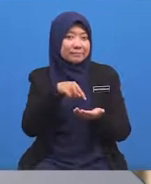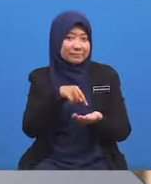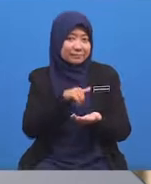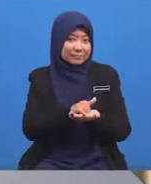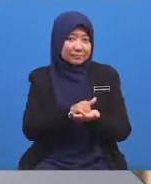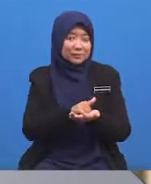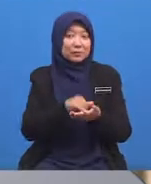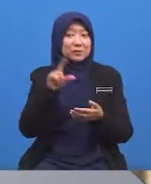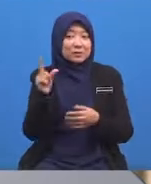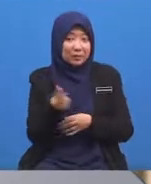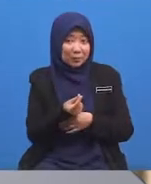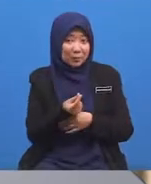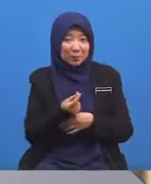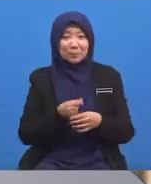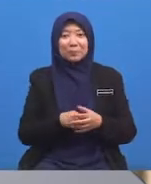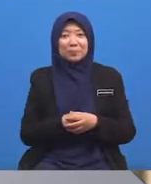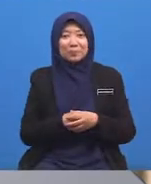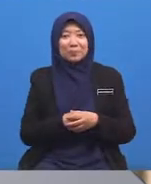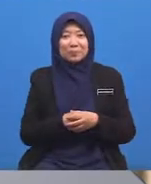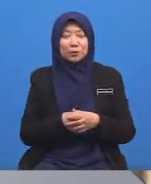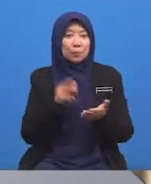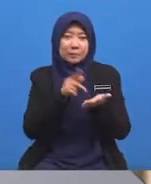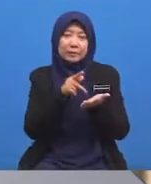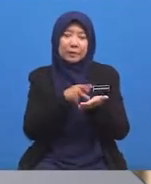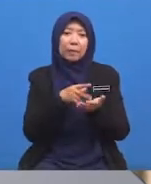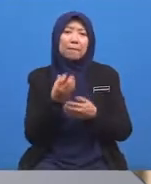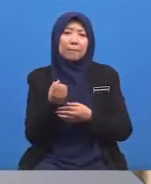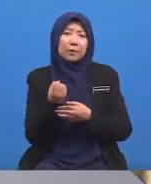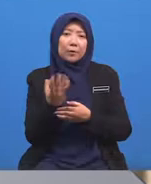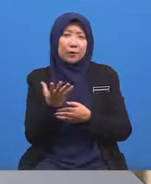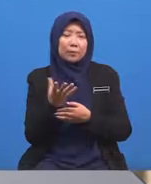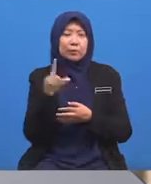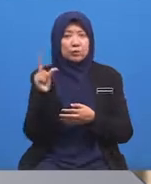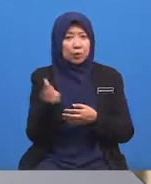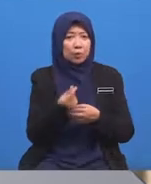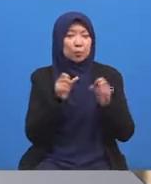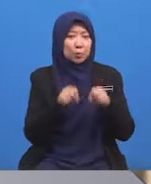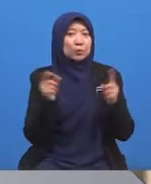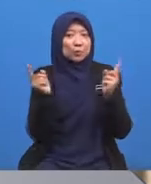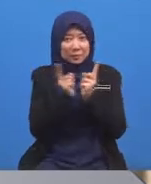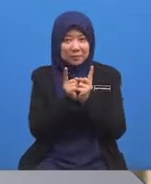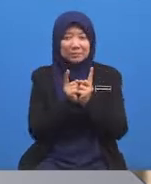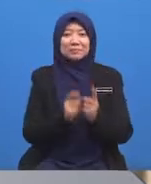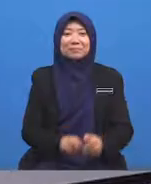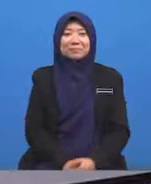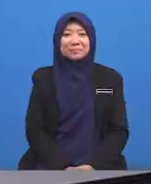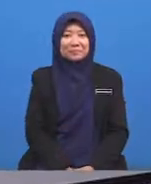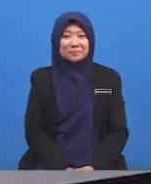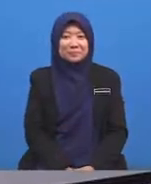adalah jarum. Mari kita kira berapa banyak jarum yang boleh kita jumpai.